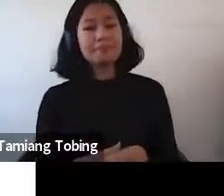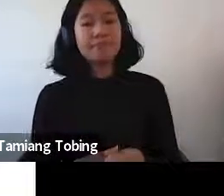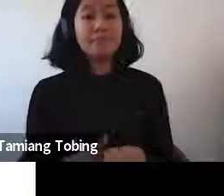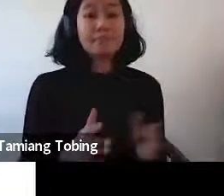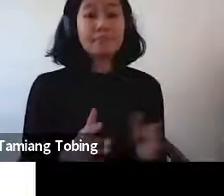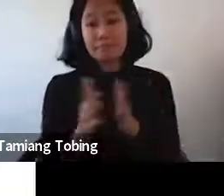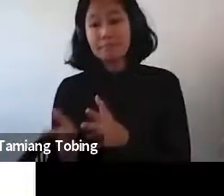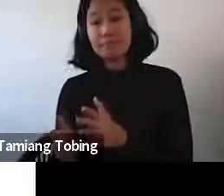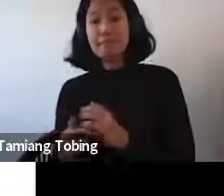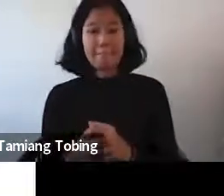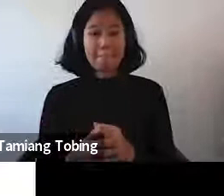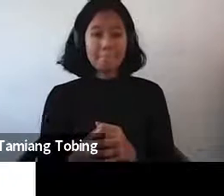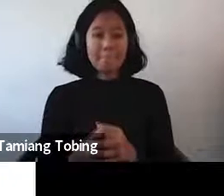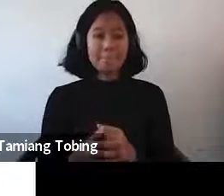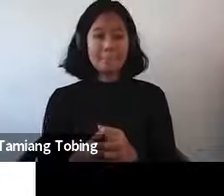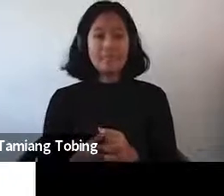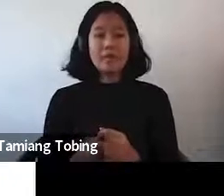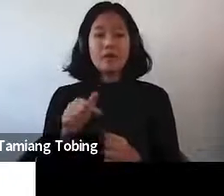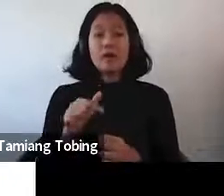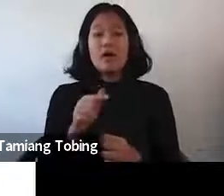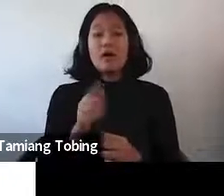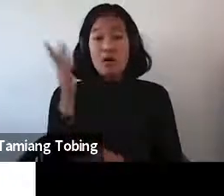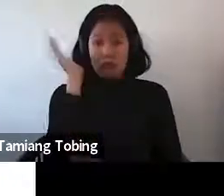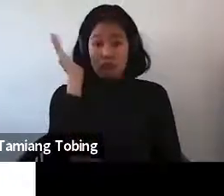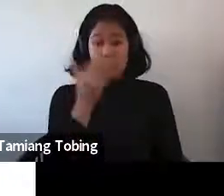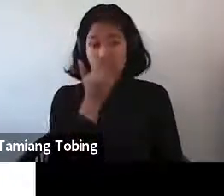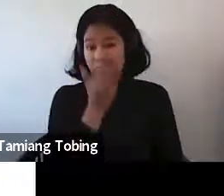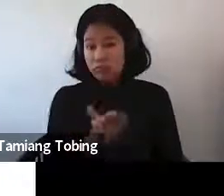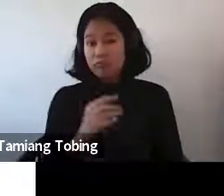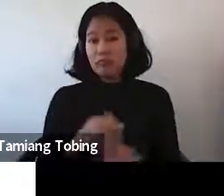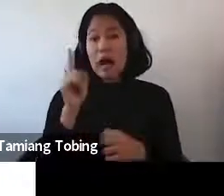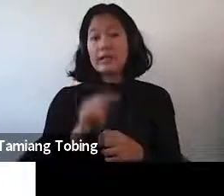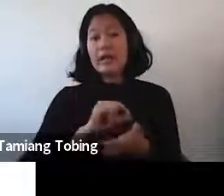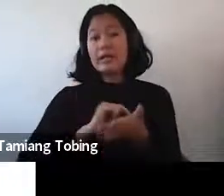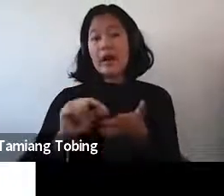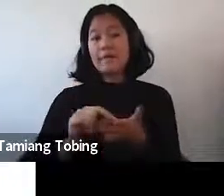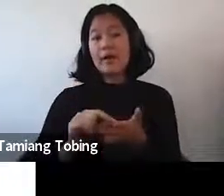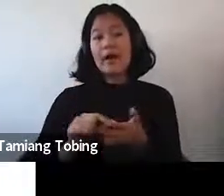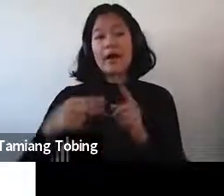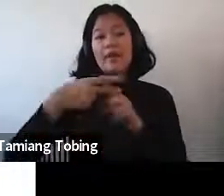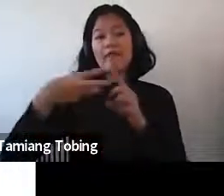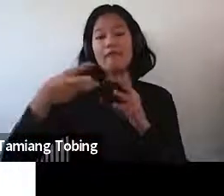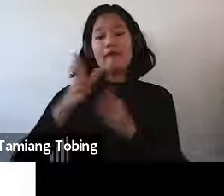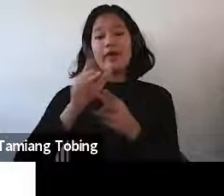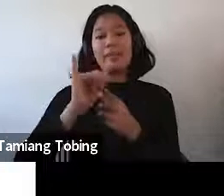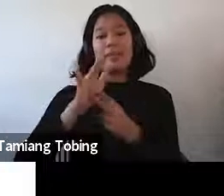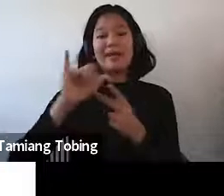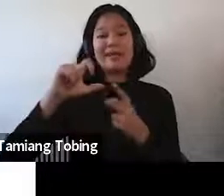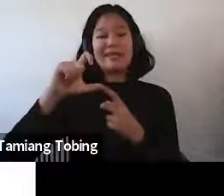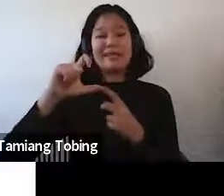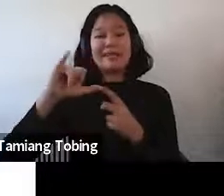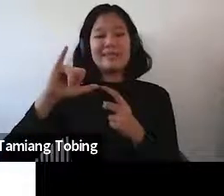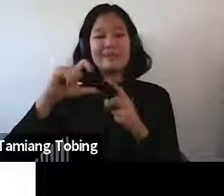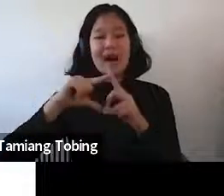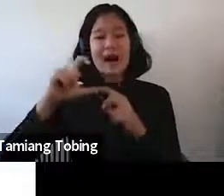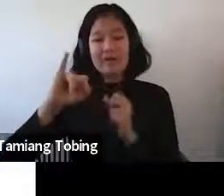Kemudian saya sampaikan di sini ada yang disebut sebagai feminisasi tenaga kerja,